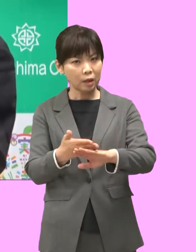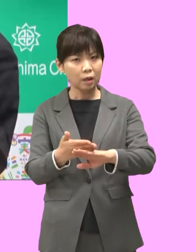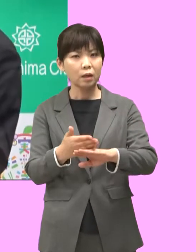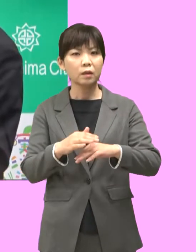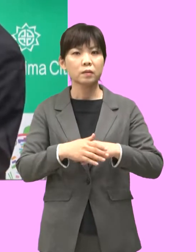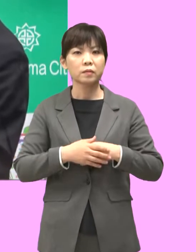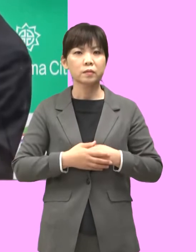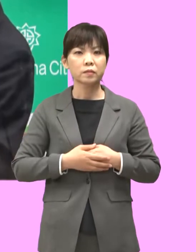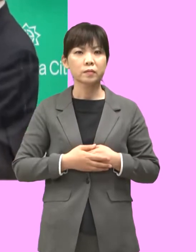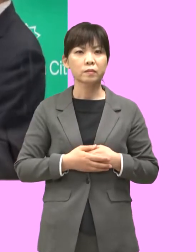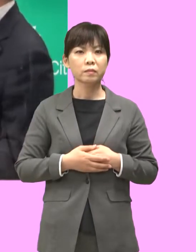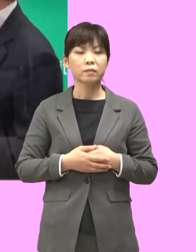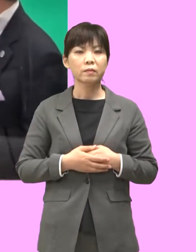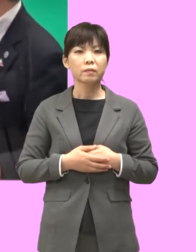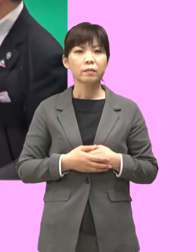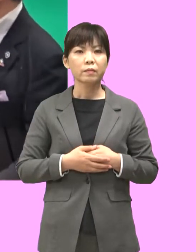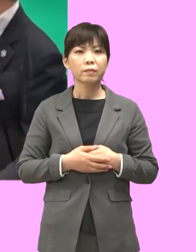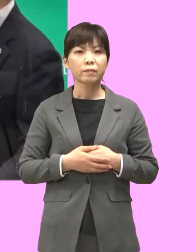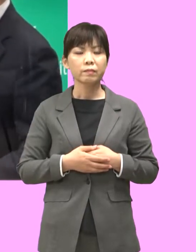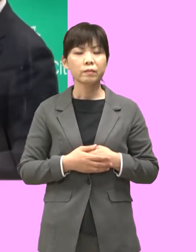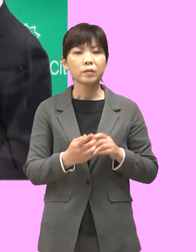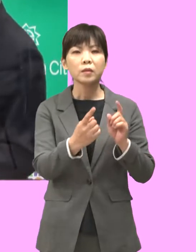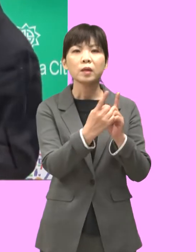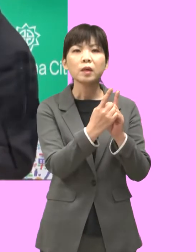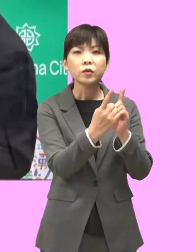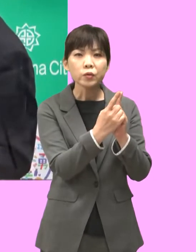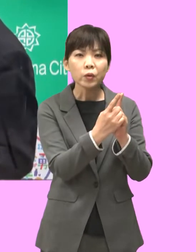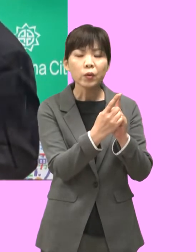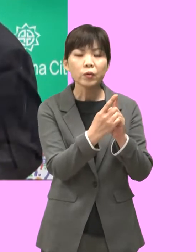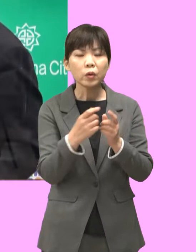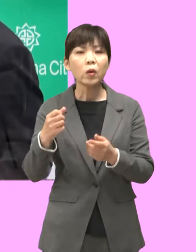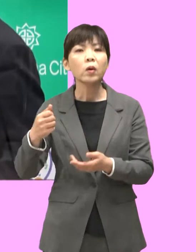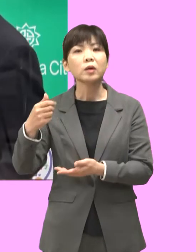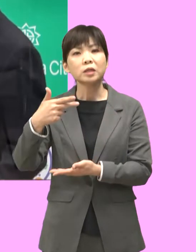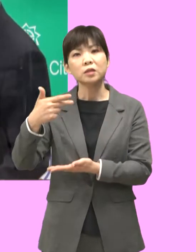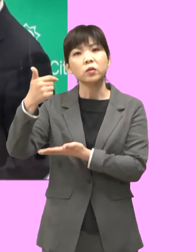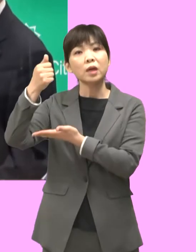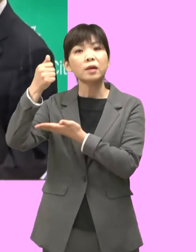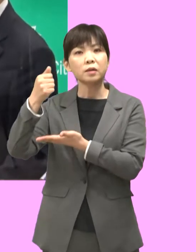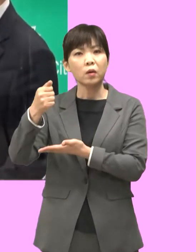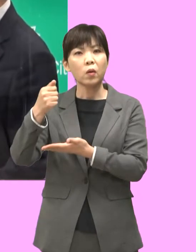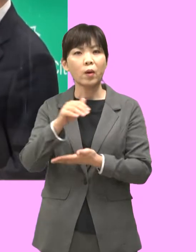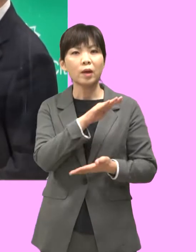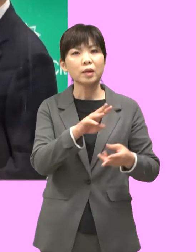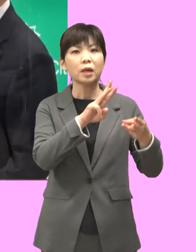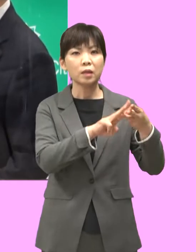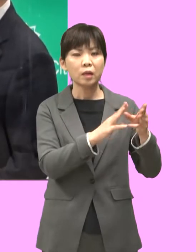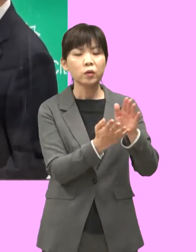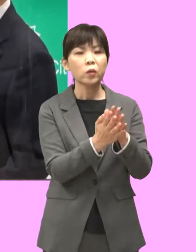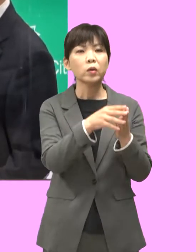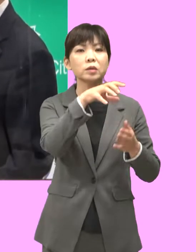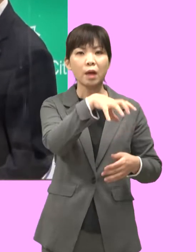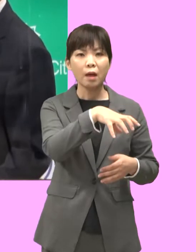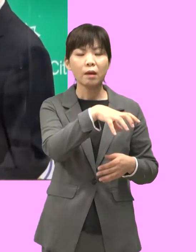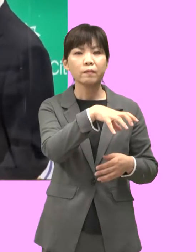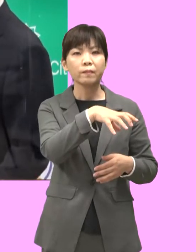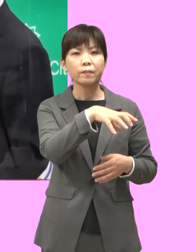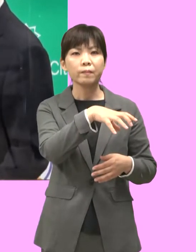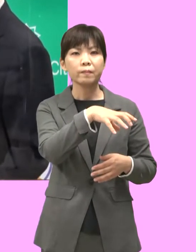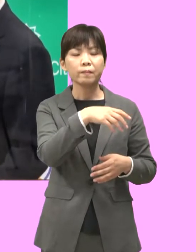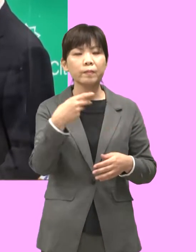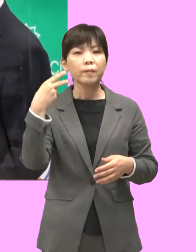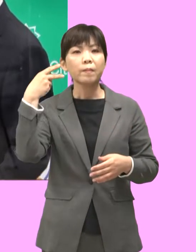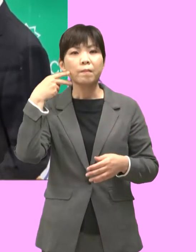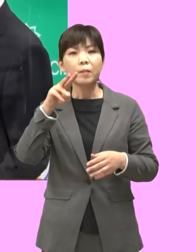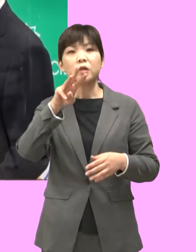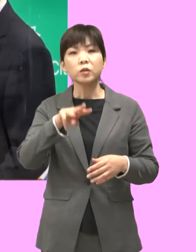。で、対象となる固有財産はですね、まずは平田の幼稚園、それから松